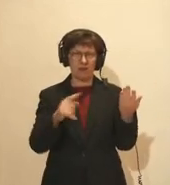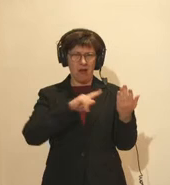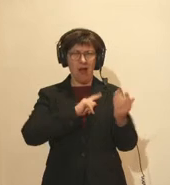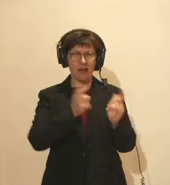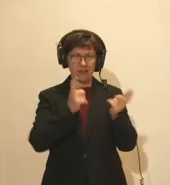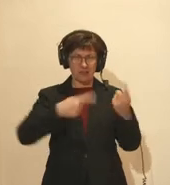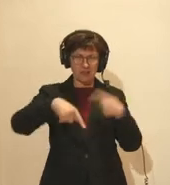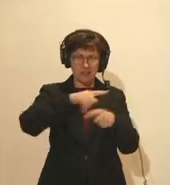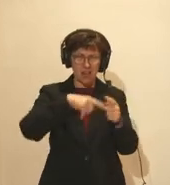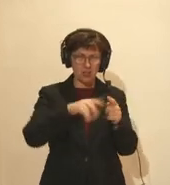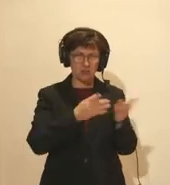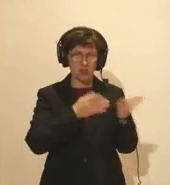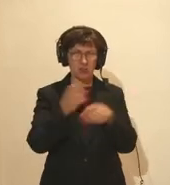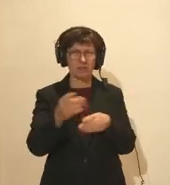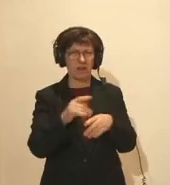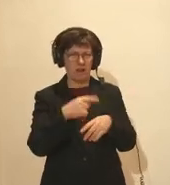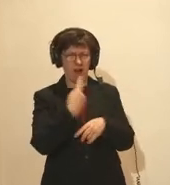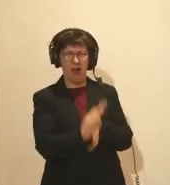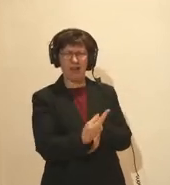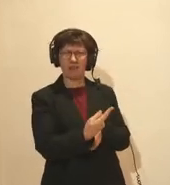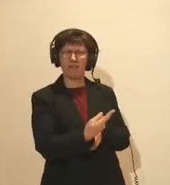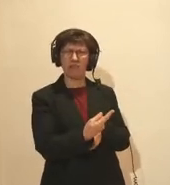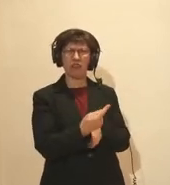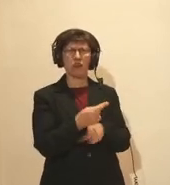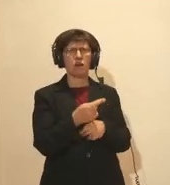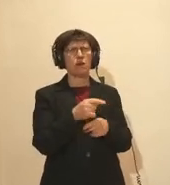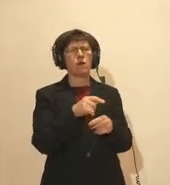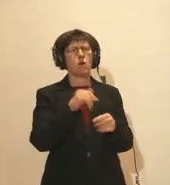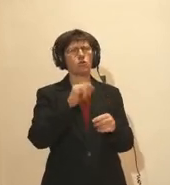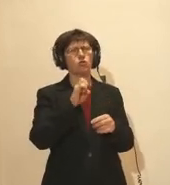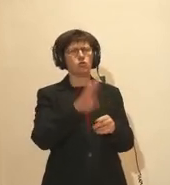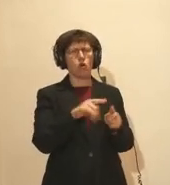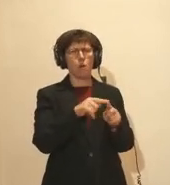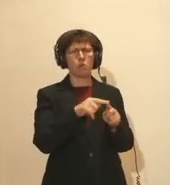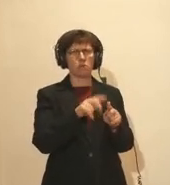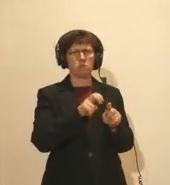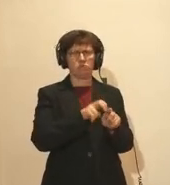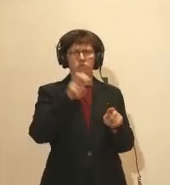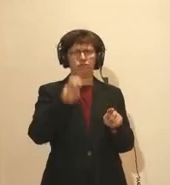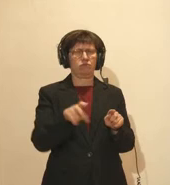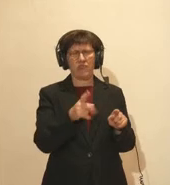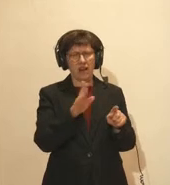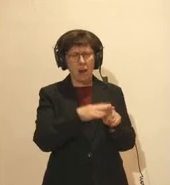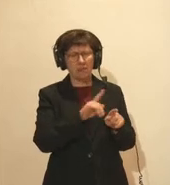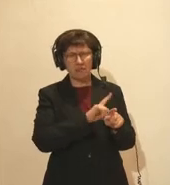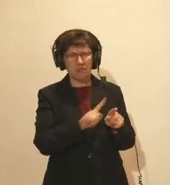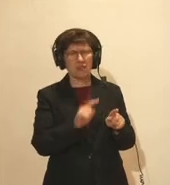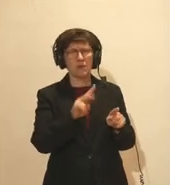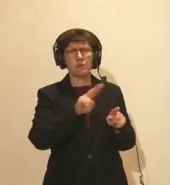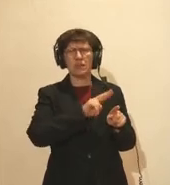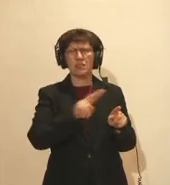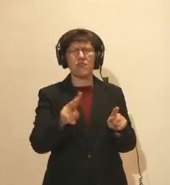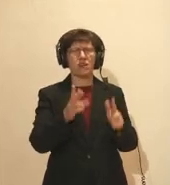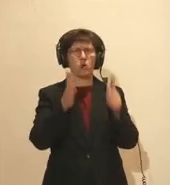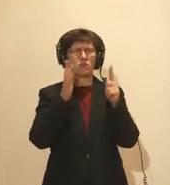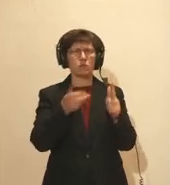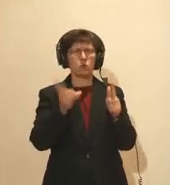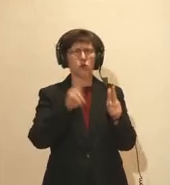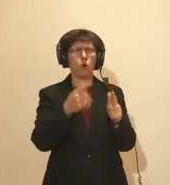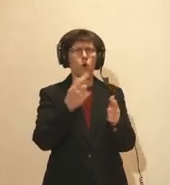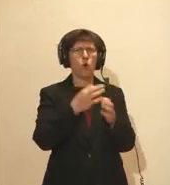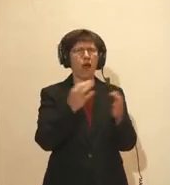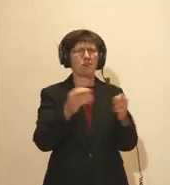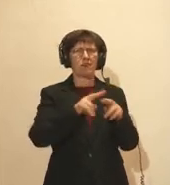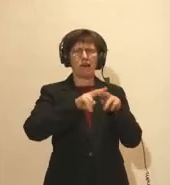gesellschaft wenn die einen nachdem sie ausschalten aus dem job weil sie nicht weil sie versagt haben immer noch 2700 euro pro tag an